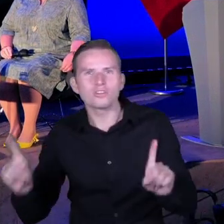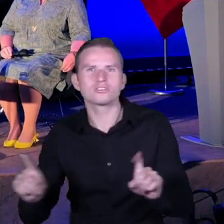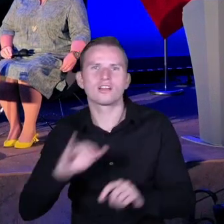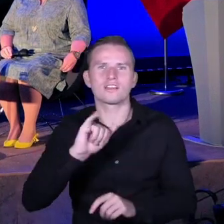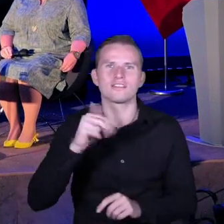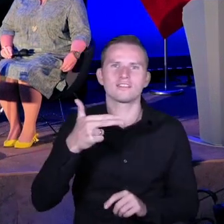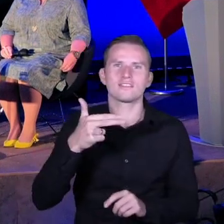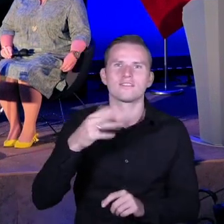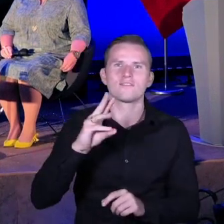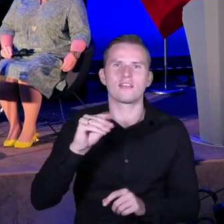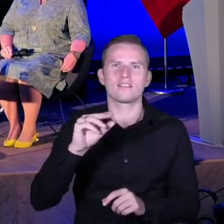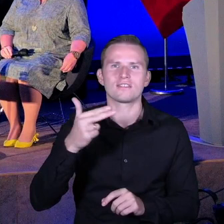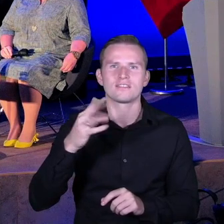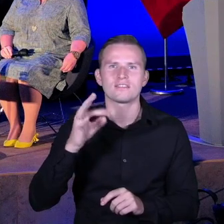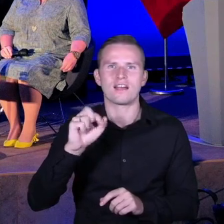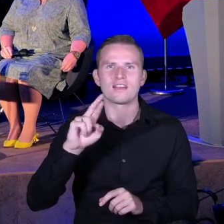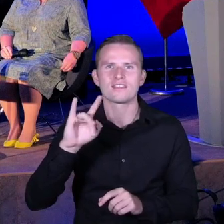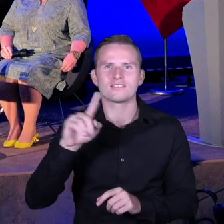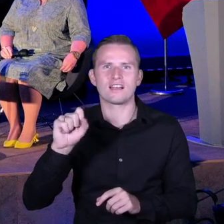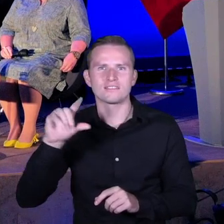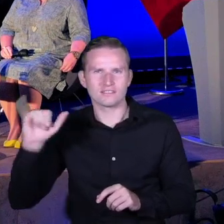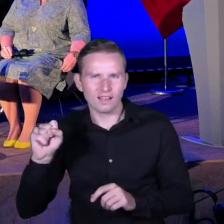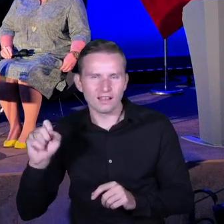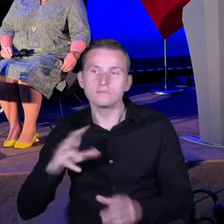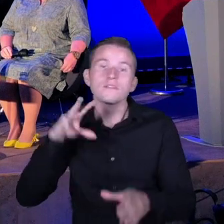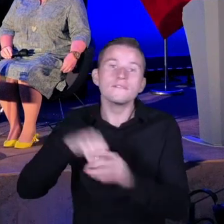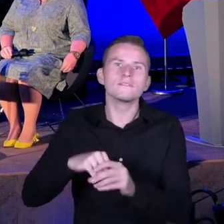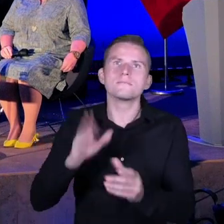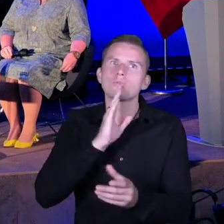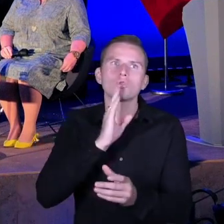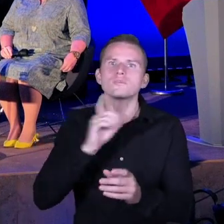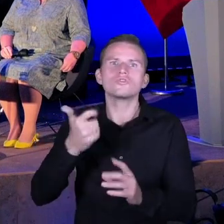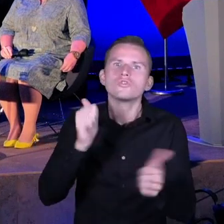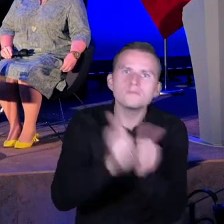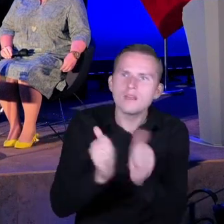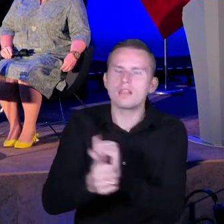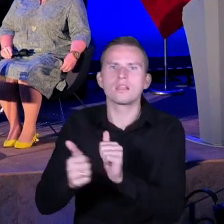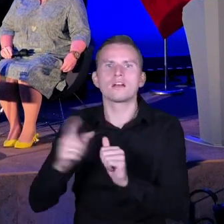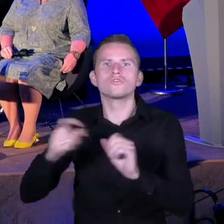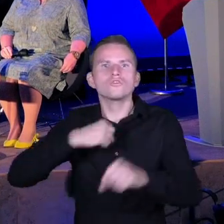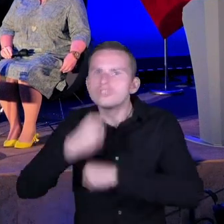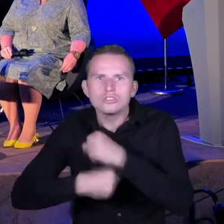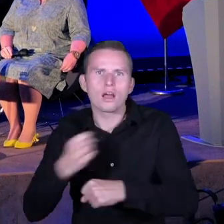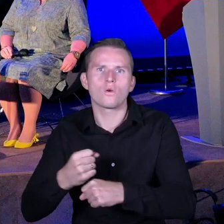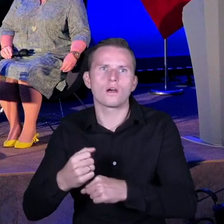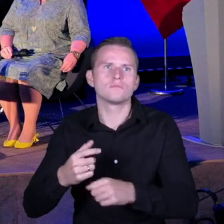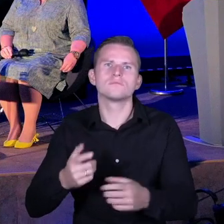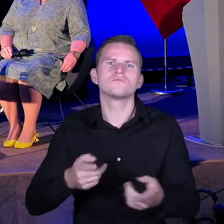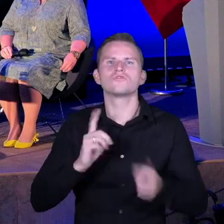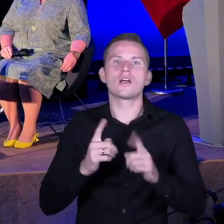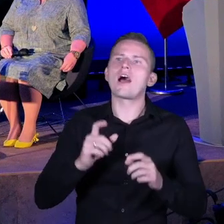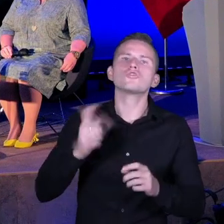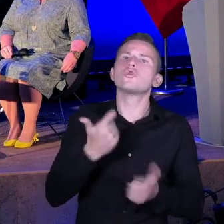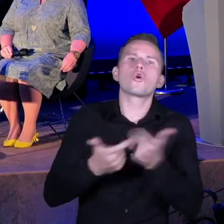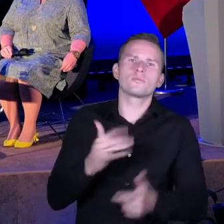co rzeczywiście z tego, co się w szkole dzieje, przynosi oczekiwane efekty edukacyjne, a co robimy niejako z rozpędu albo na wszelki wypadek. Dzięki,